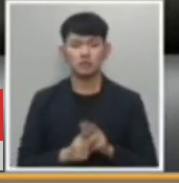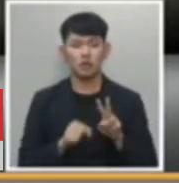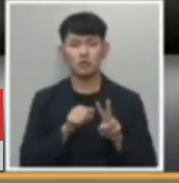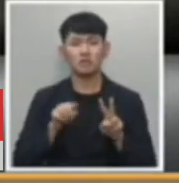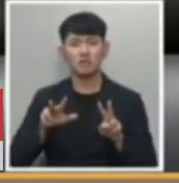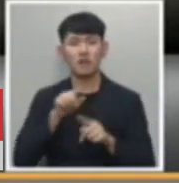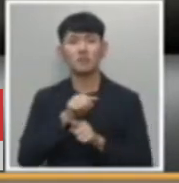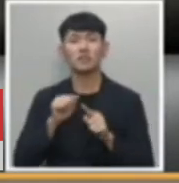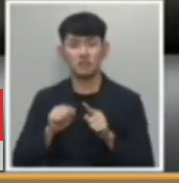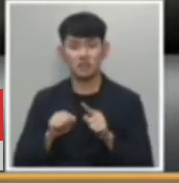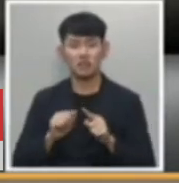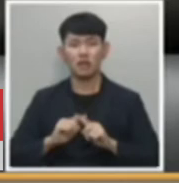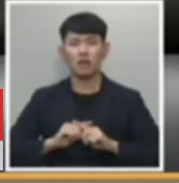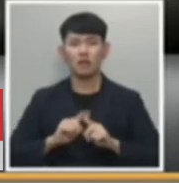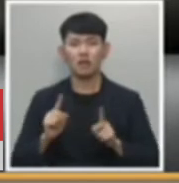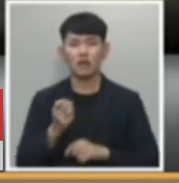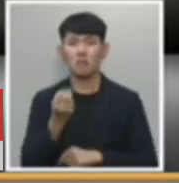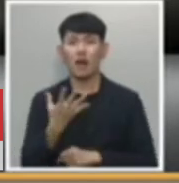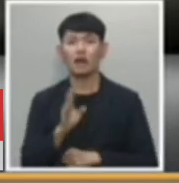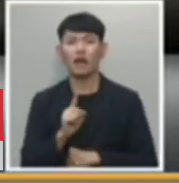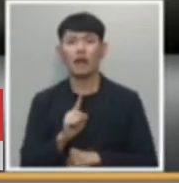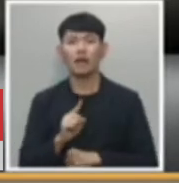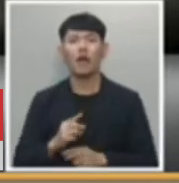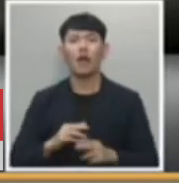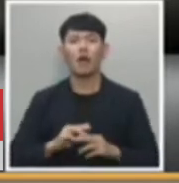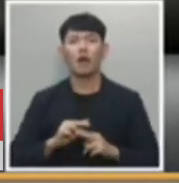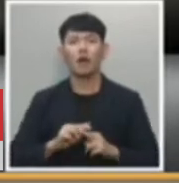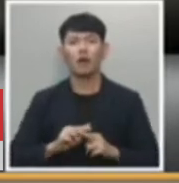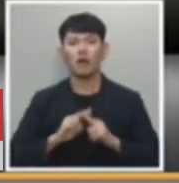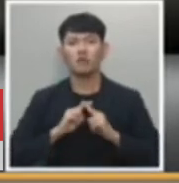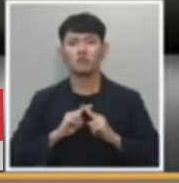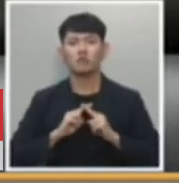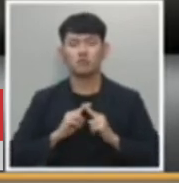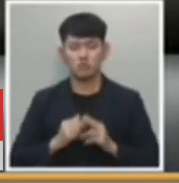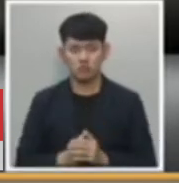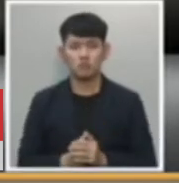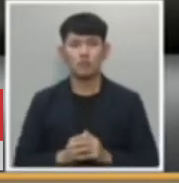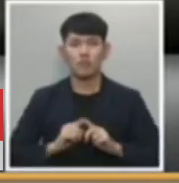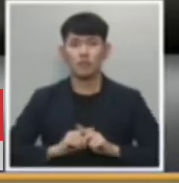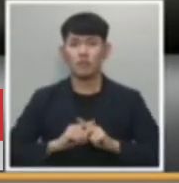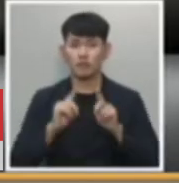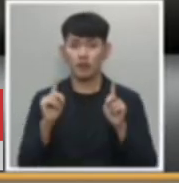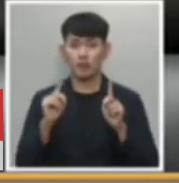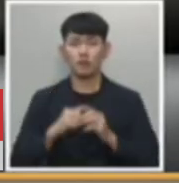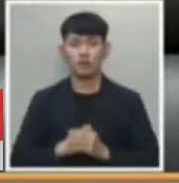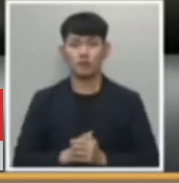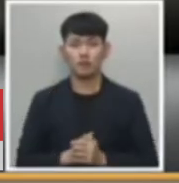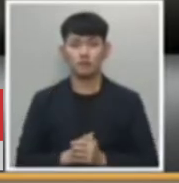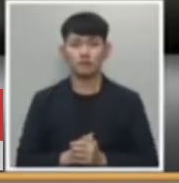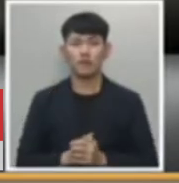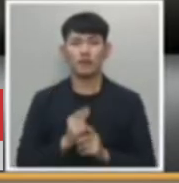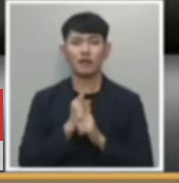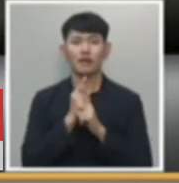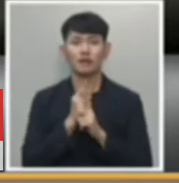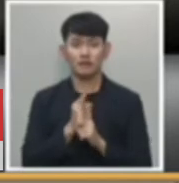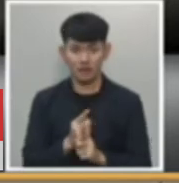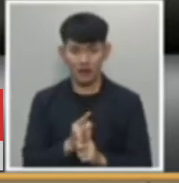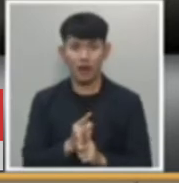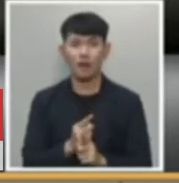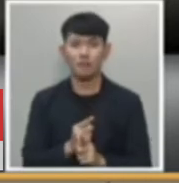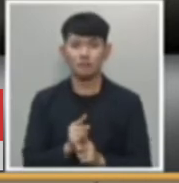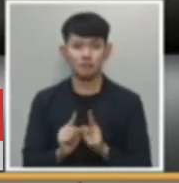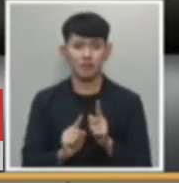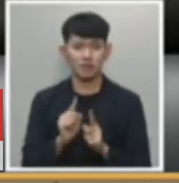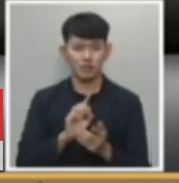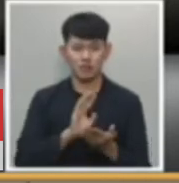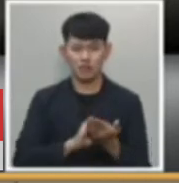2-3% นะครับซึ่งส่วนใหญ่ก็เป็นงบของเอกชนในเพิ่มเติมด้วยนะครับซึ่งในหลักวิชาการตัวเลขควร